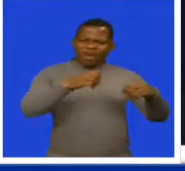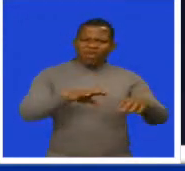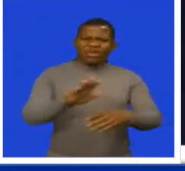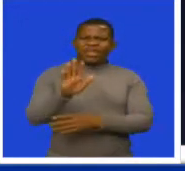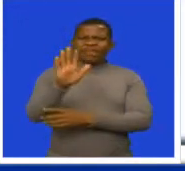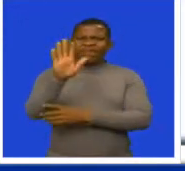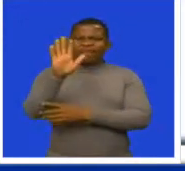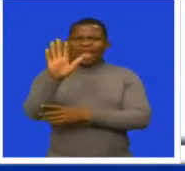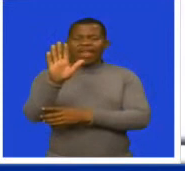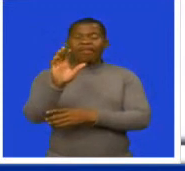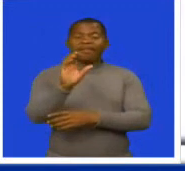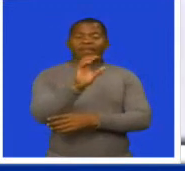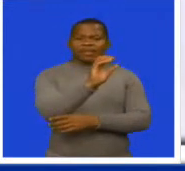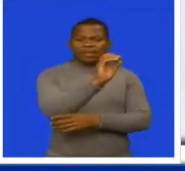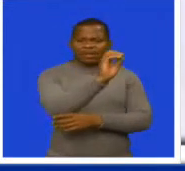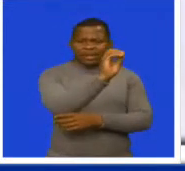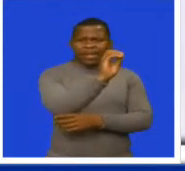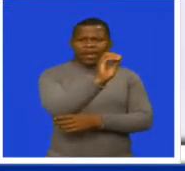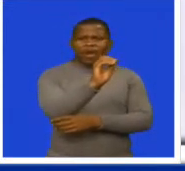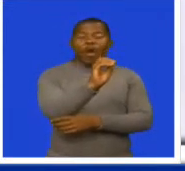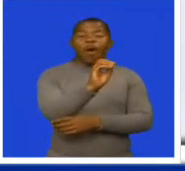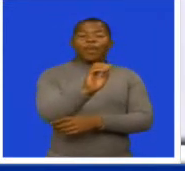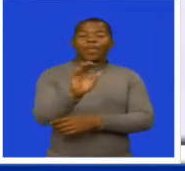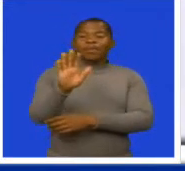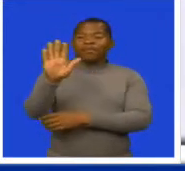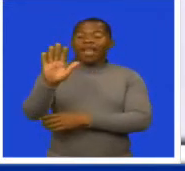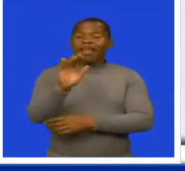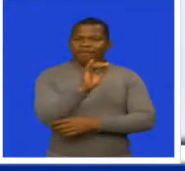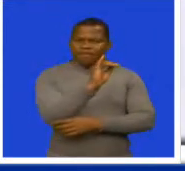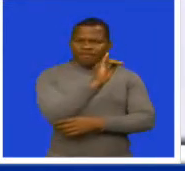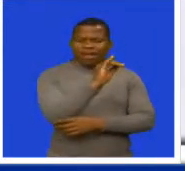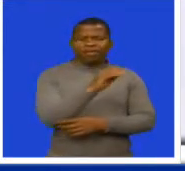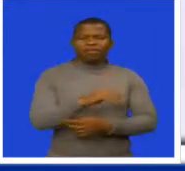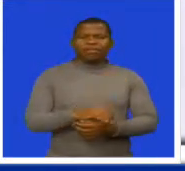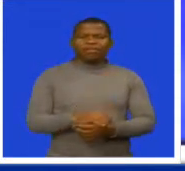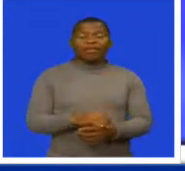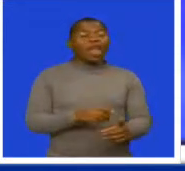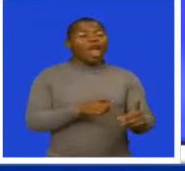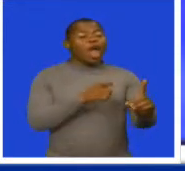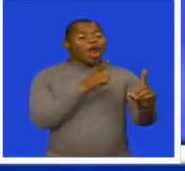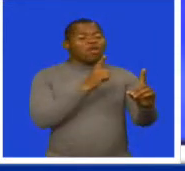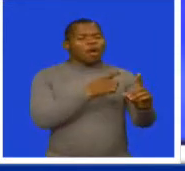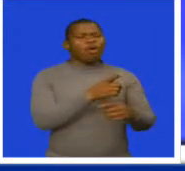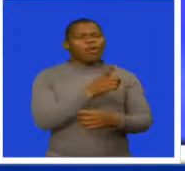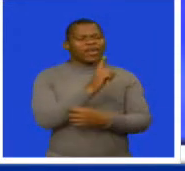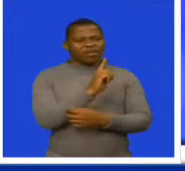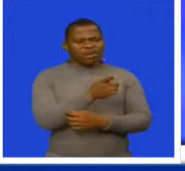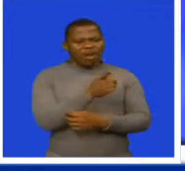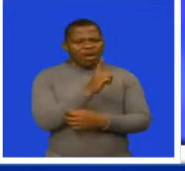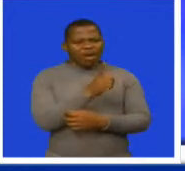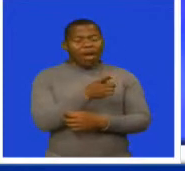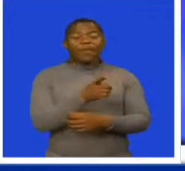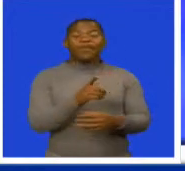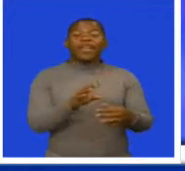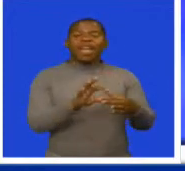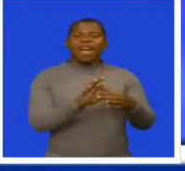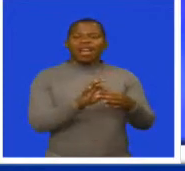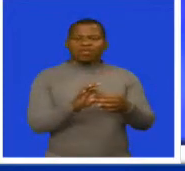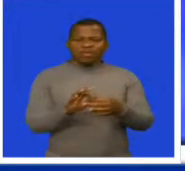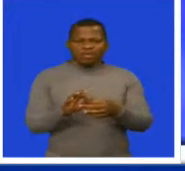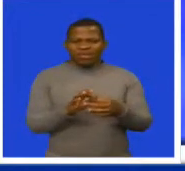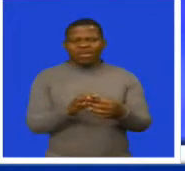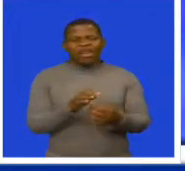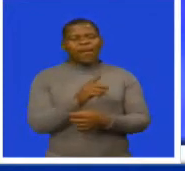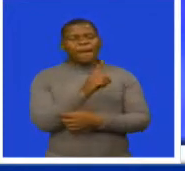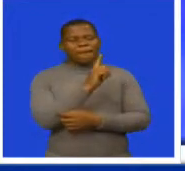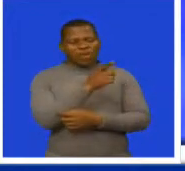langu-5-0-5-1. Kyle wacala kusolwa inhlangano lebuke kubheja kwetimidlalo kulokuqotho emhlabeni nababona nemiphumela